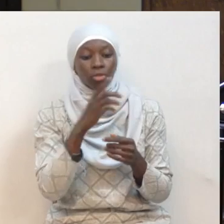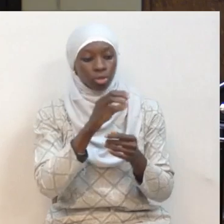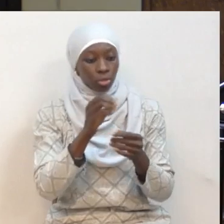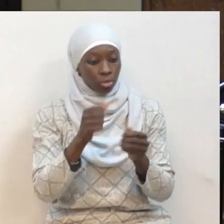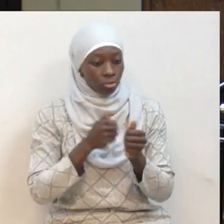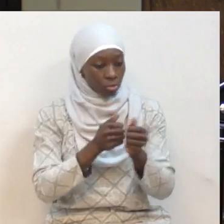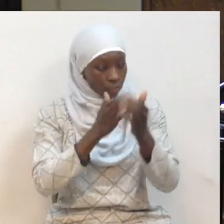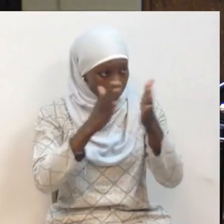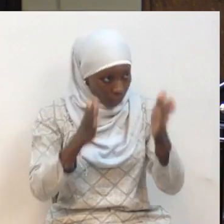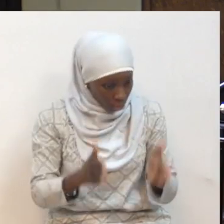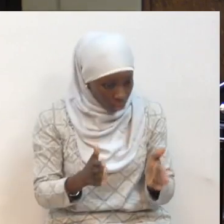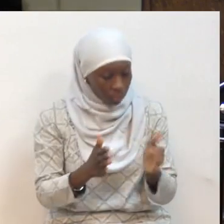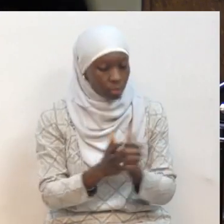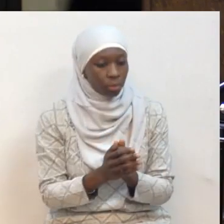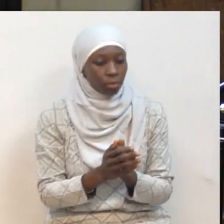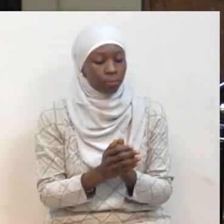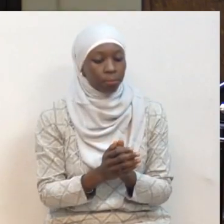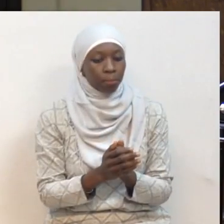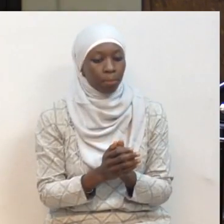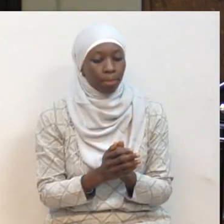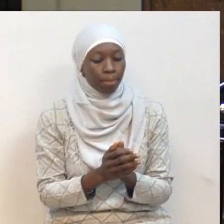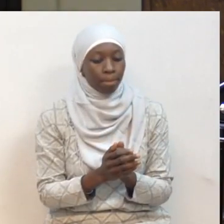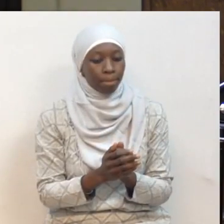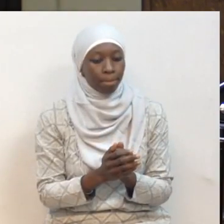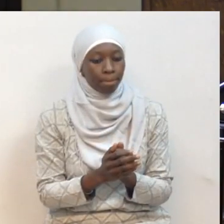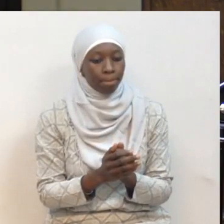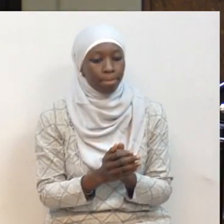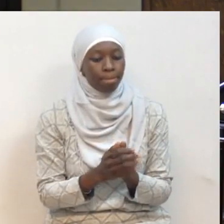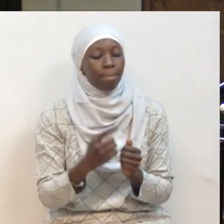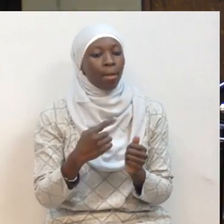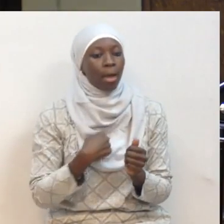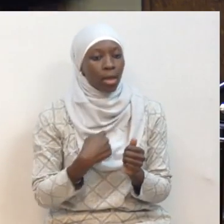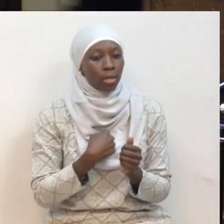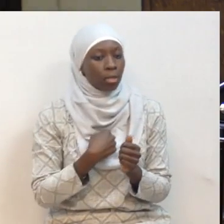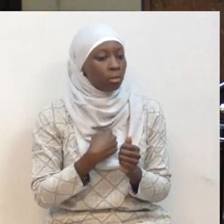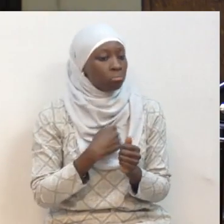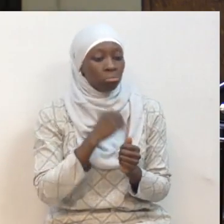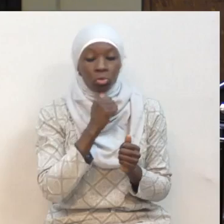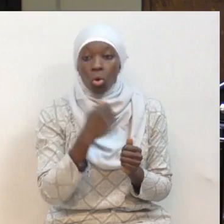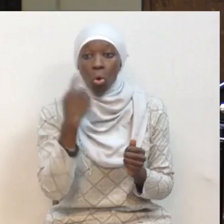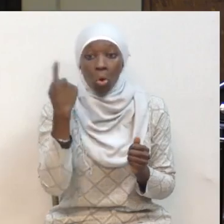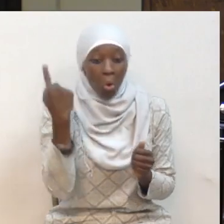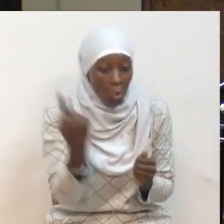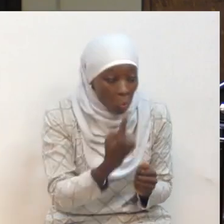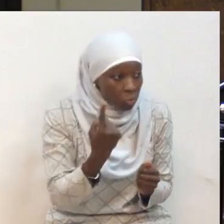مِثْلُكُمْ. I am no more than a human being like you.